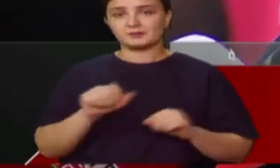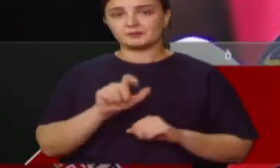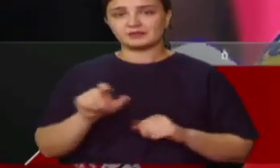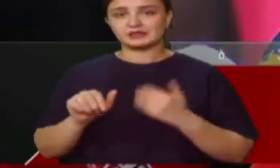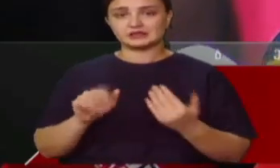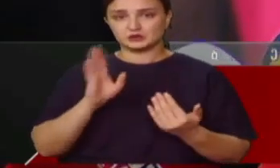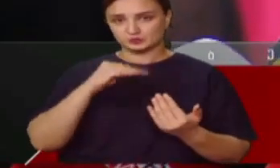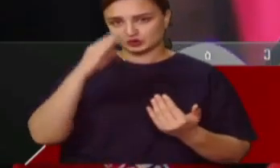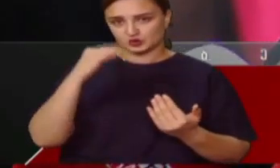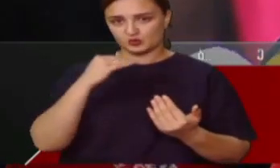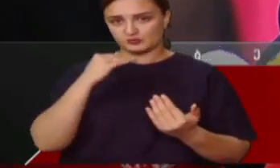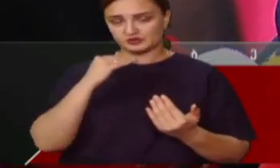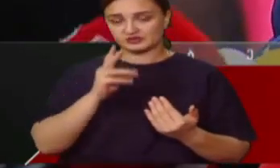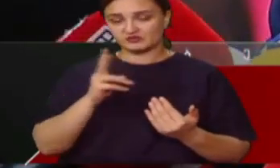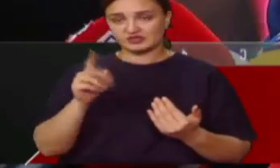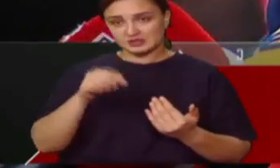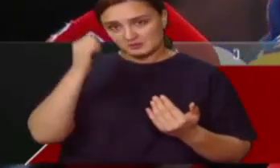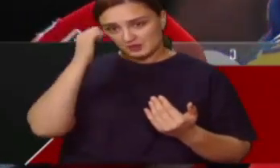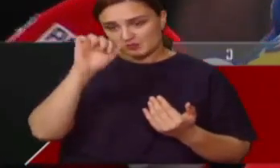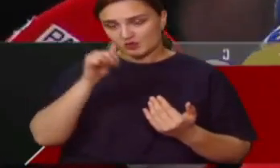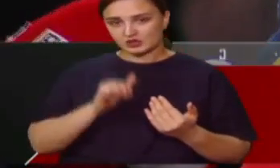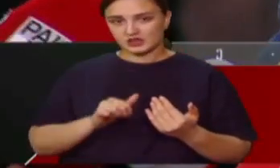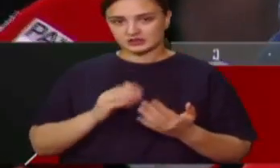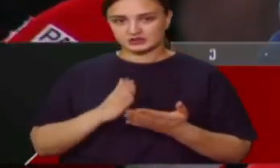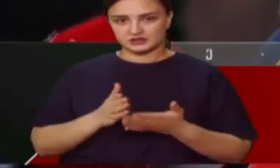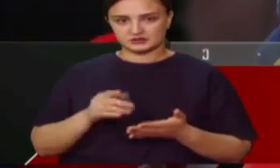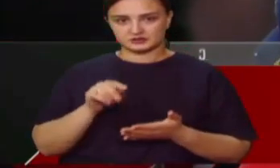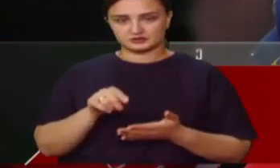მშობელს, რომელიც ამ მემორიალზეა გამოსახული.